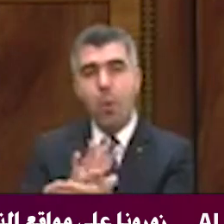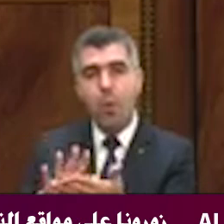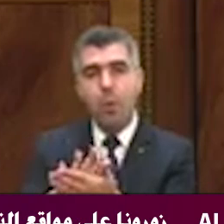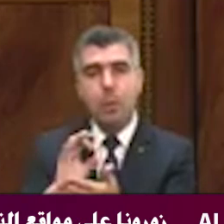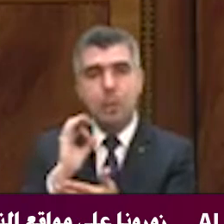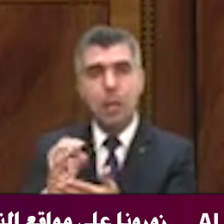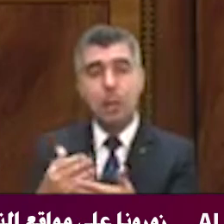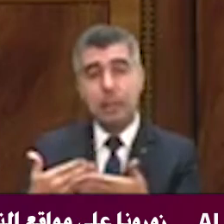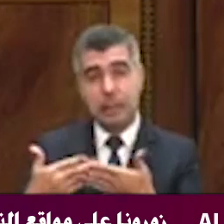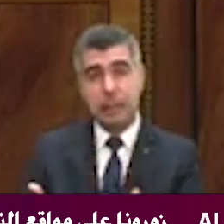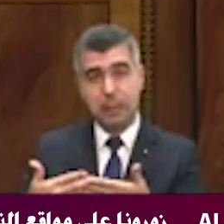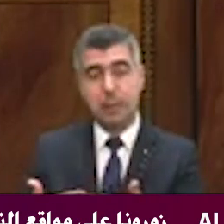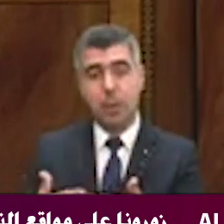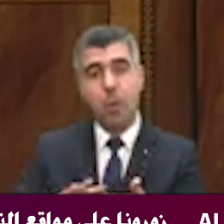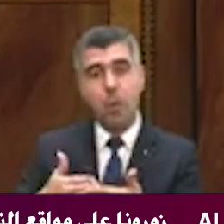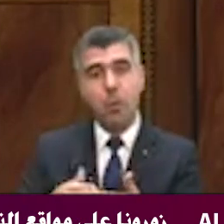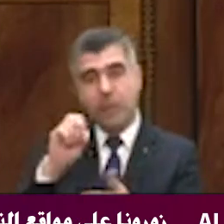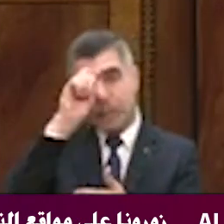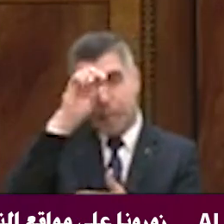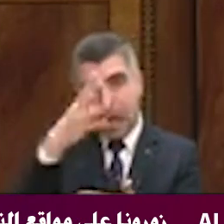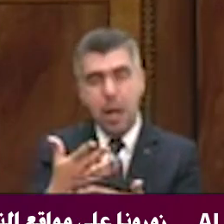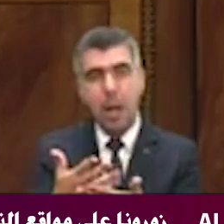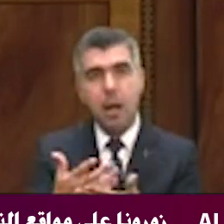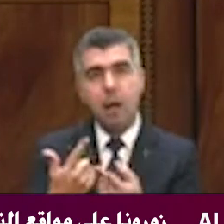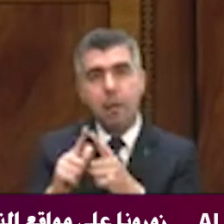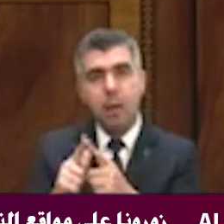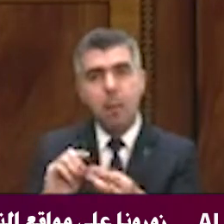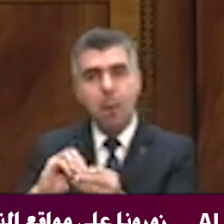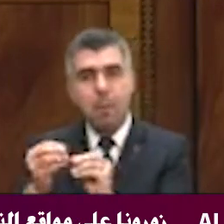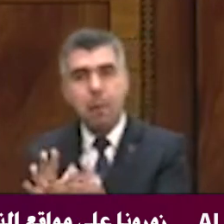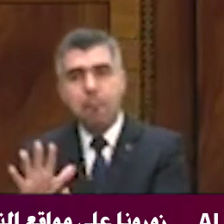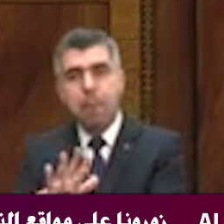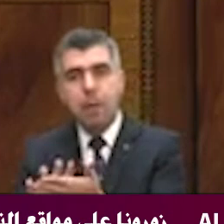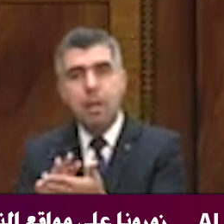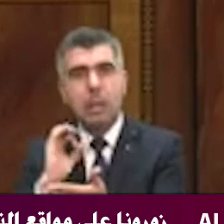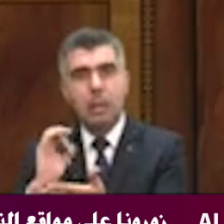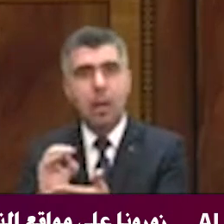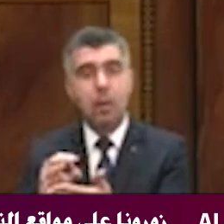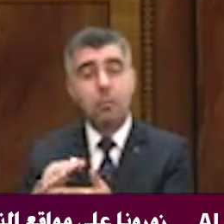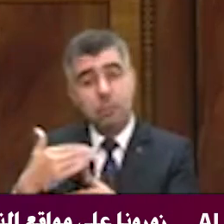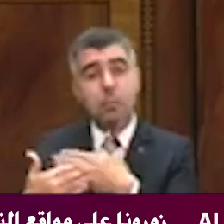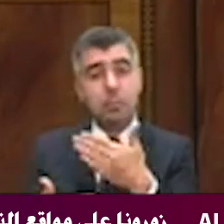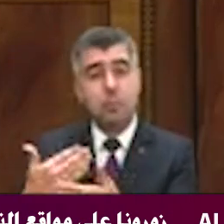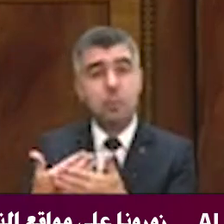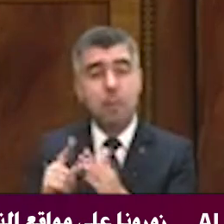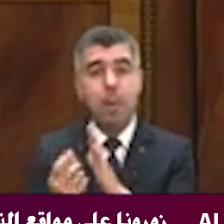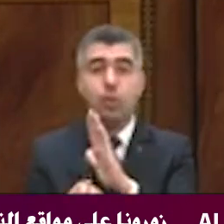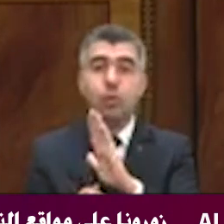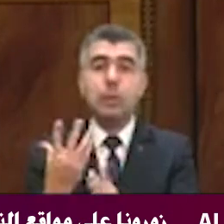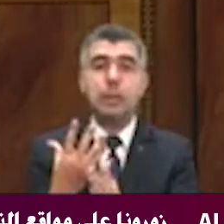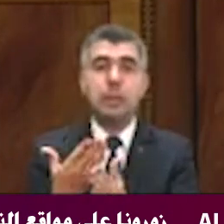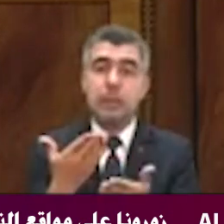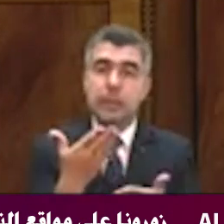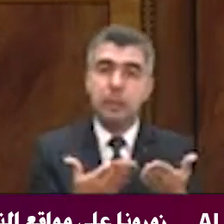النظام النيوليبرالي وموارد الطاقة والصراعات الجيوستراتيجية التي ستؤدي إلى توازنات جديدة، ويجب